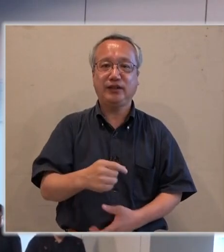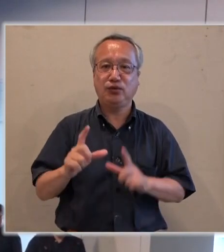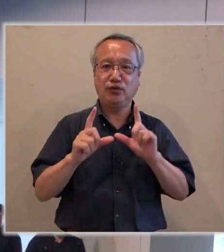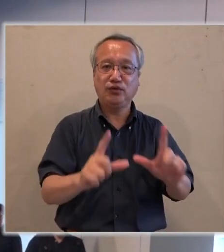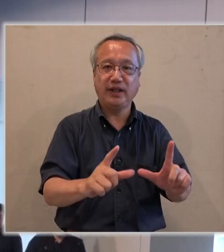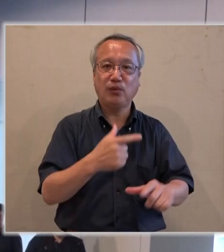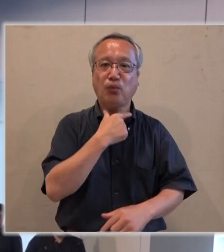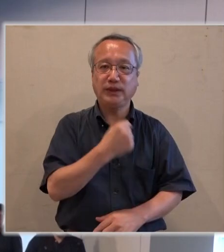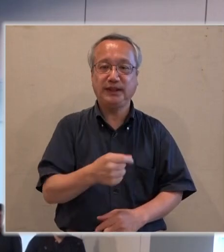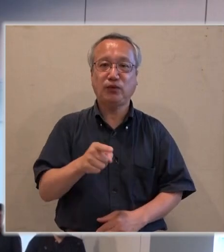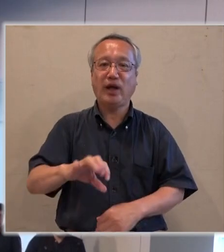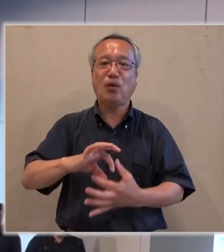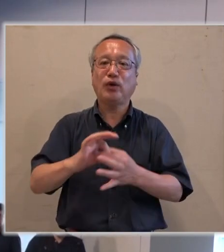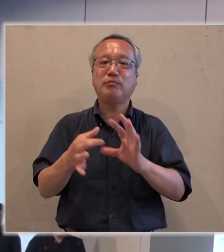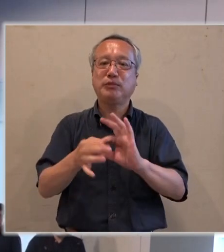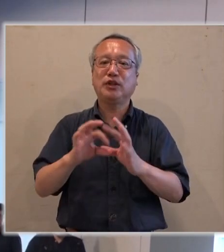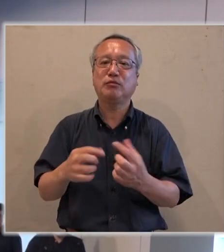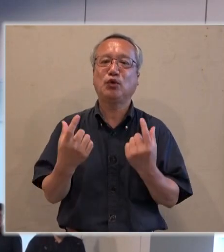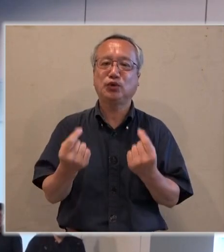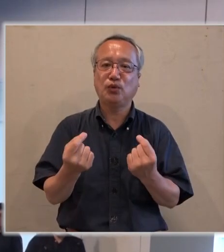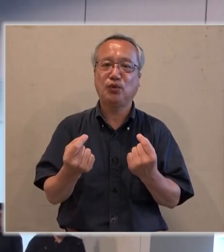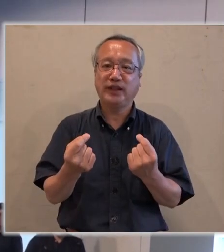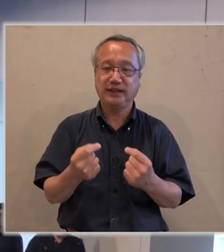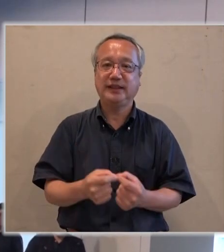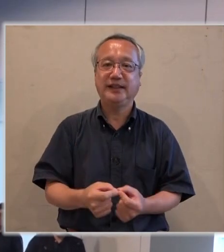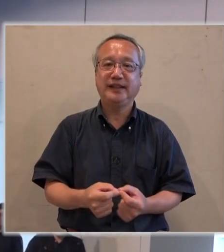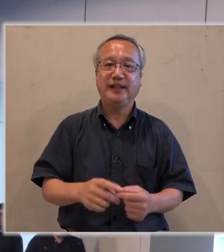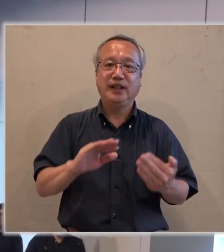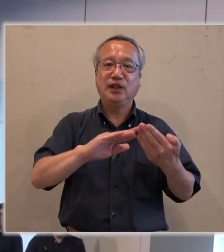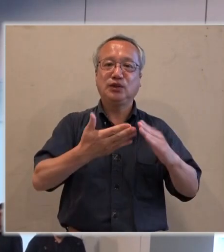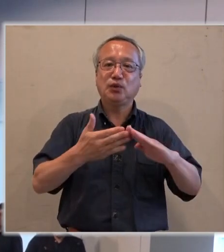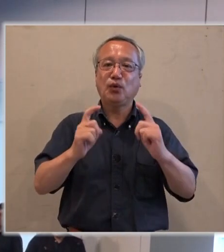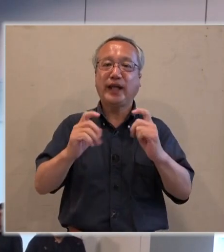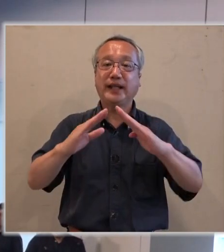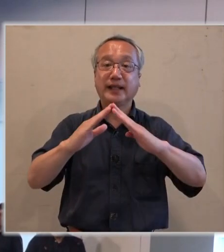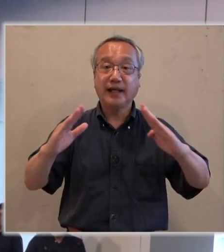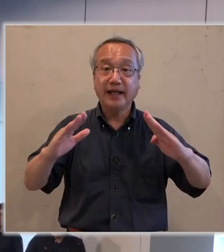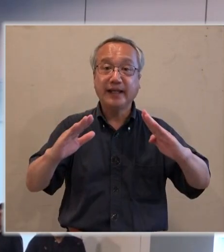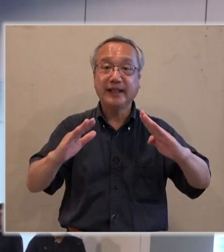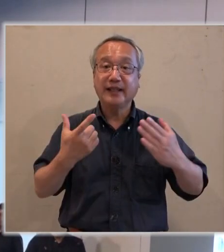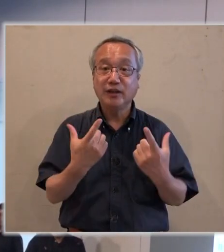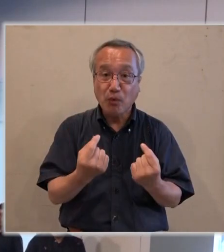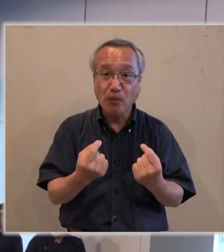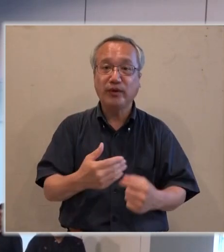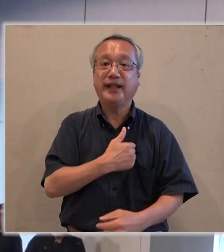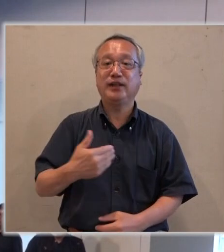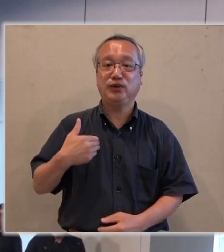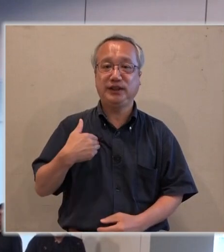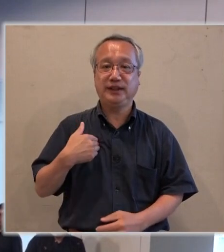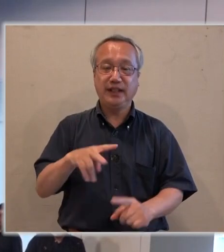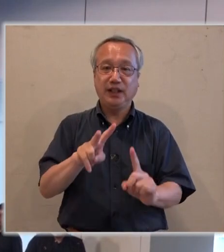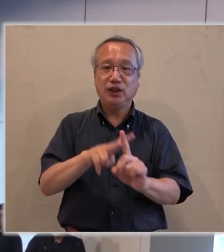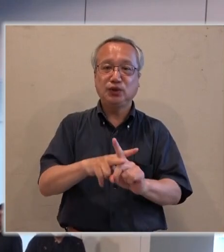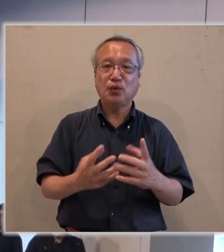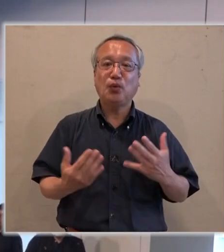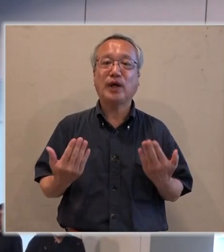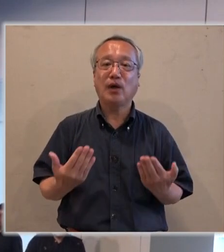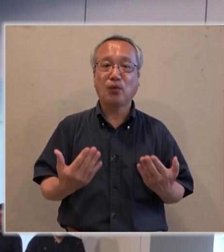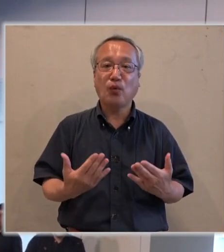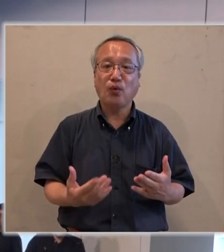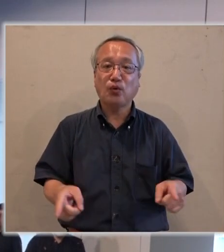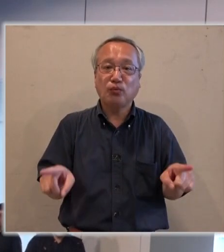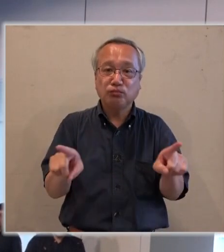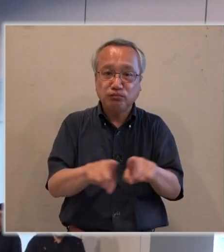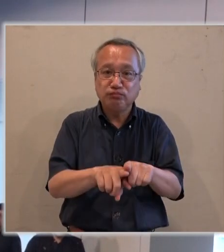オリンピックもそうだし町内会でもできるし、小学校さんとのコメント